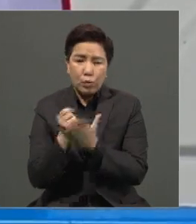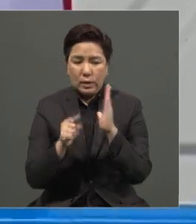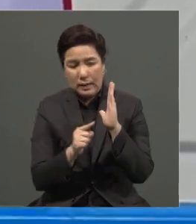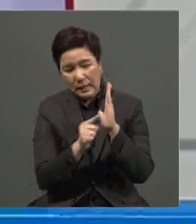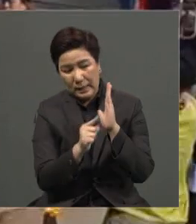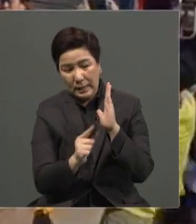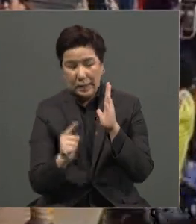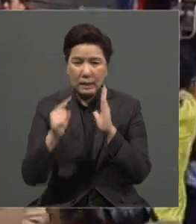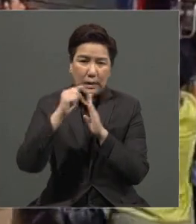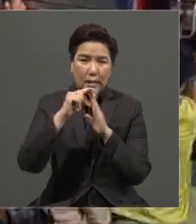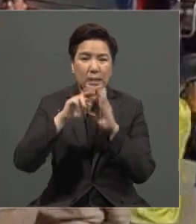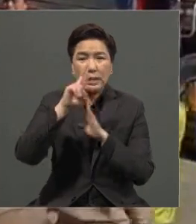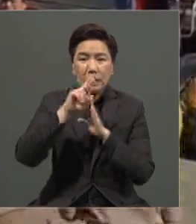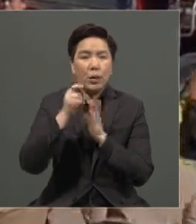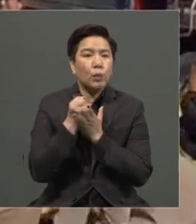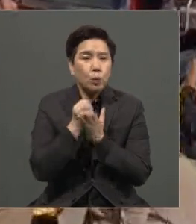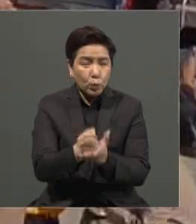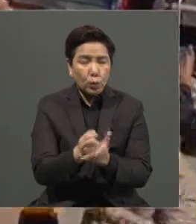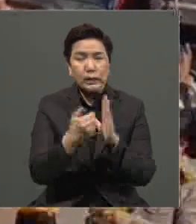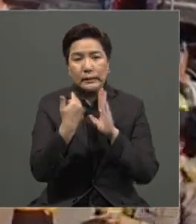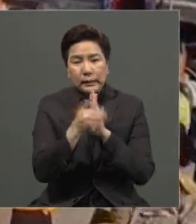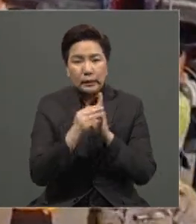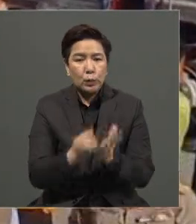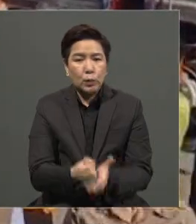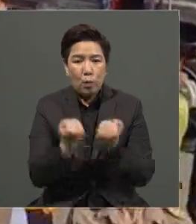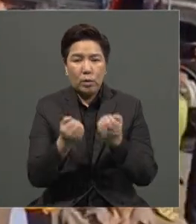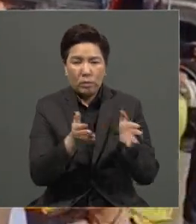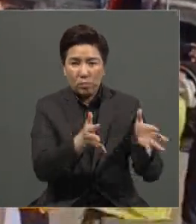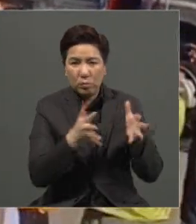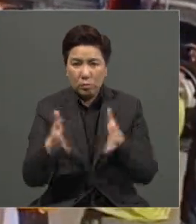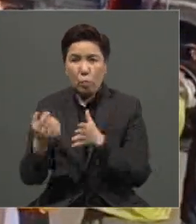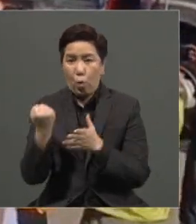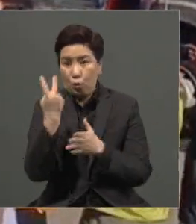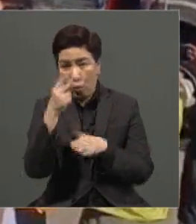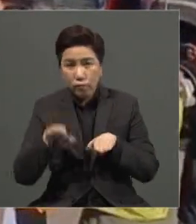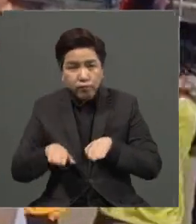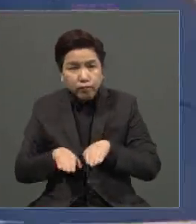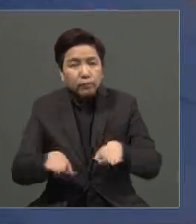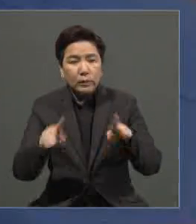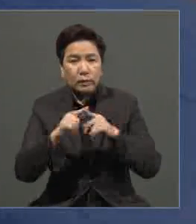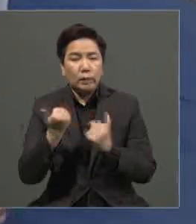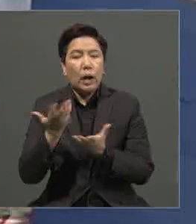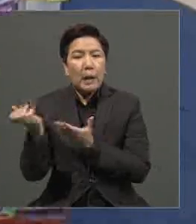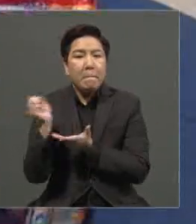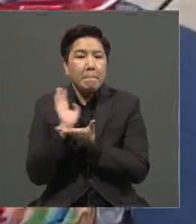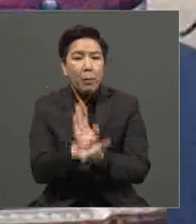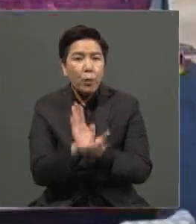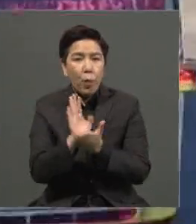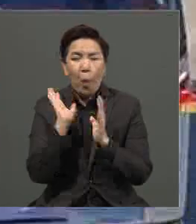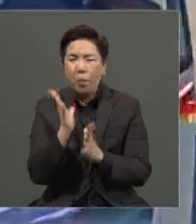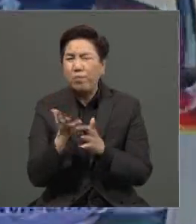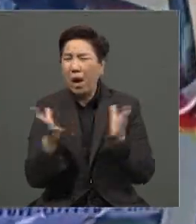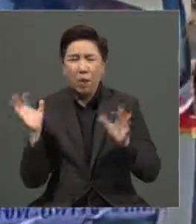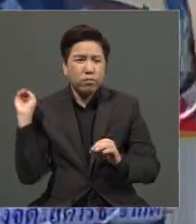ผู้ประสบภัยน้ำท่วมในพื้นที่ภาคเหนือแล้วก็ภาคอีสาจำนวน 2คันรถด้วยกันเนะคหลังจากมีการเปิดศูนย์รับบริจาคแล้วก็มีประชาชนใน